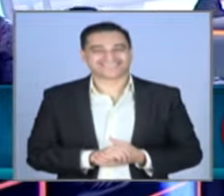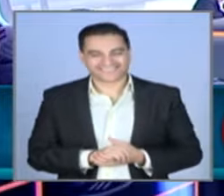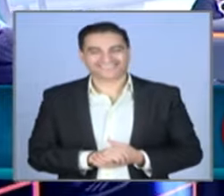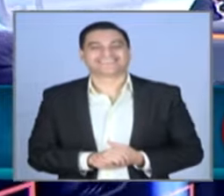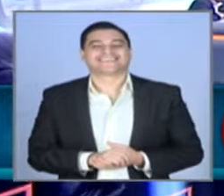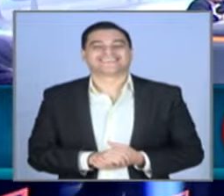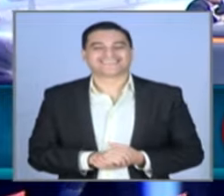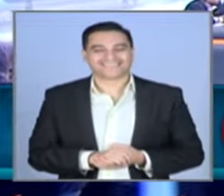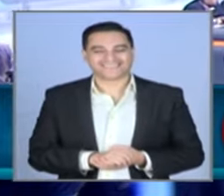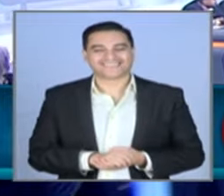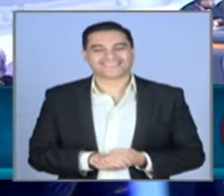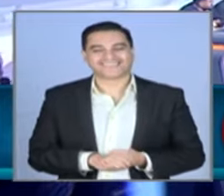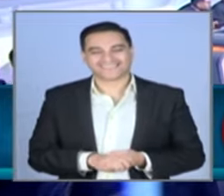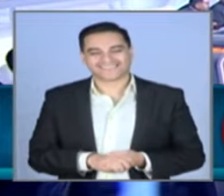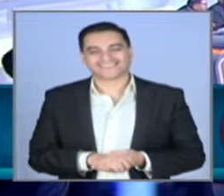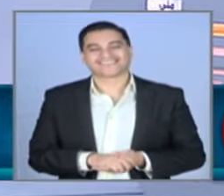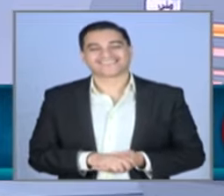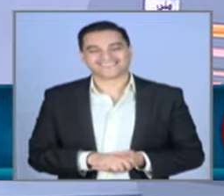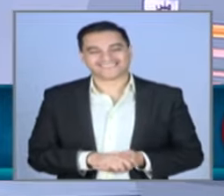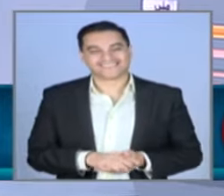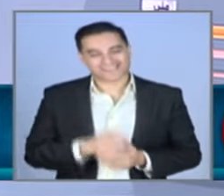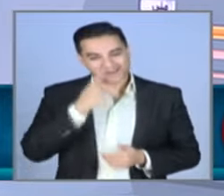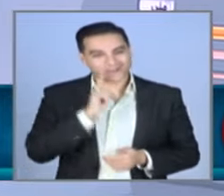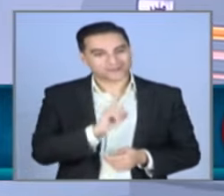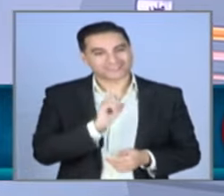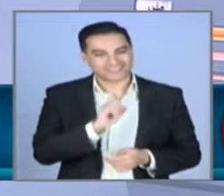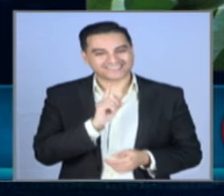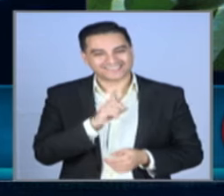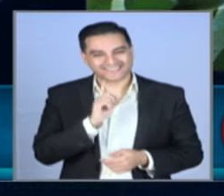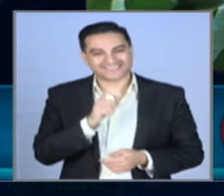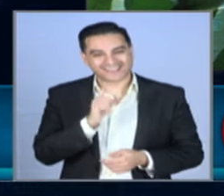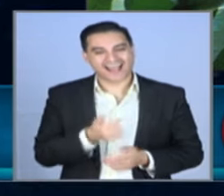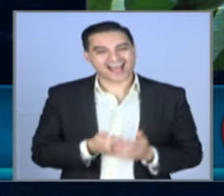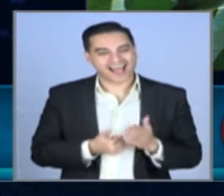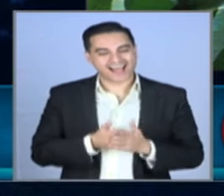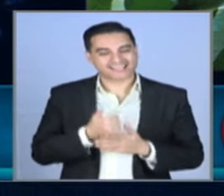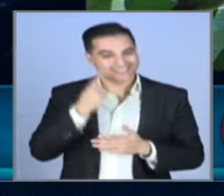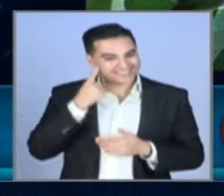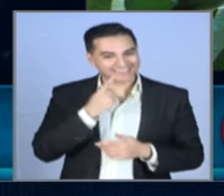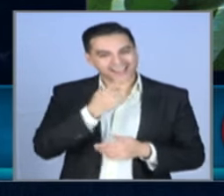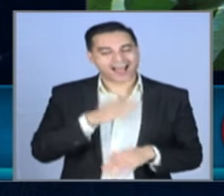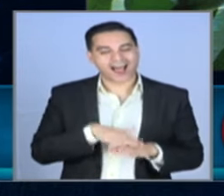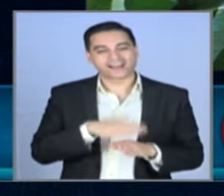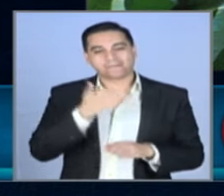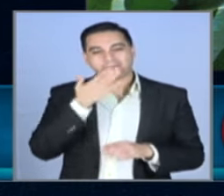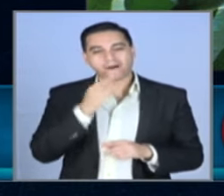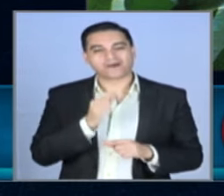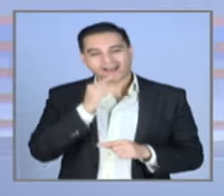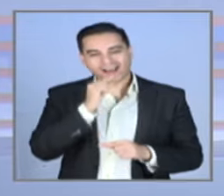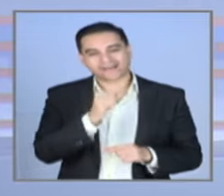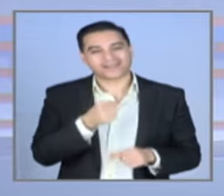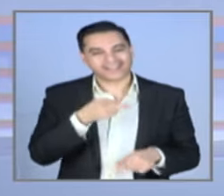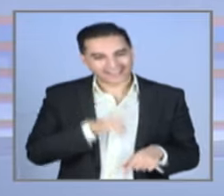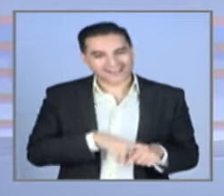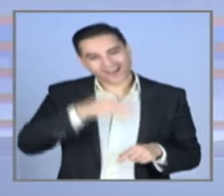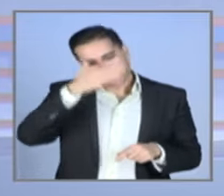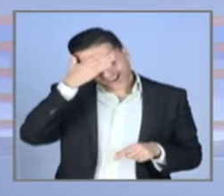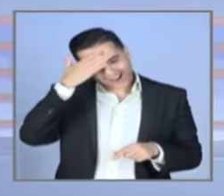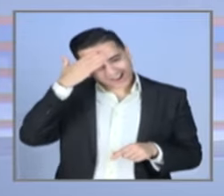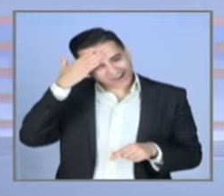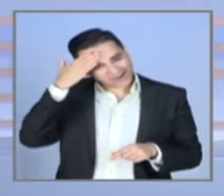أنا قلت أمريكا اللاتينية الأول. أمريكا اللاتينية. بص. بنرجع كل موسم وأقول لك نفس الجملة. الخبرة تكسب.